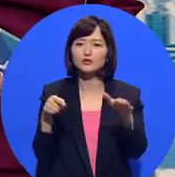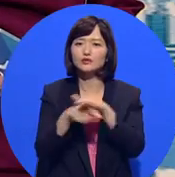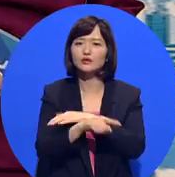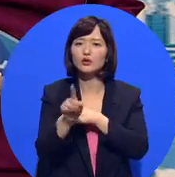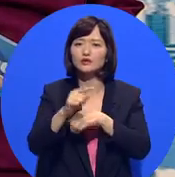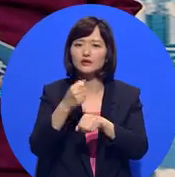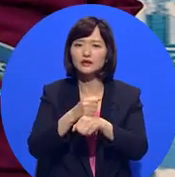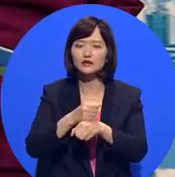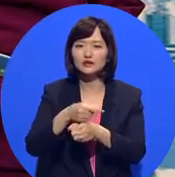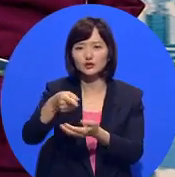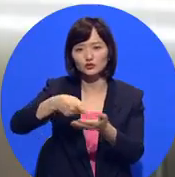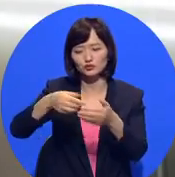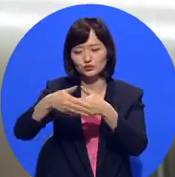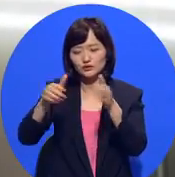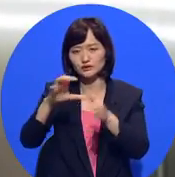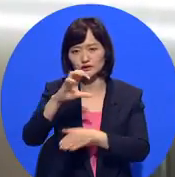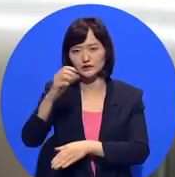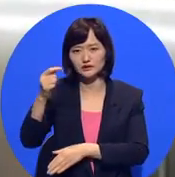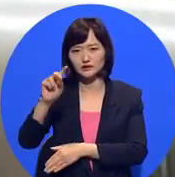기자입니다